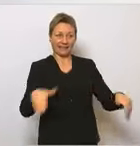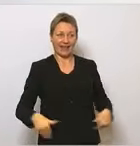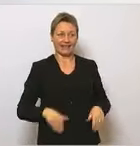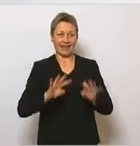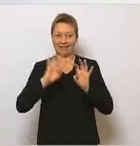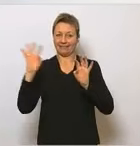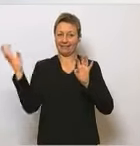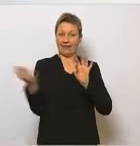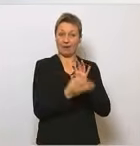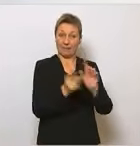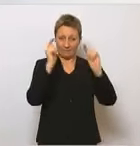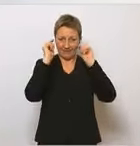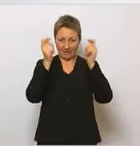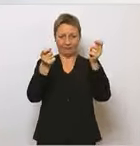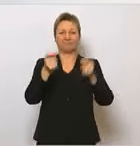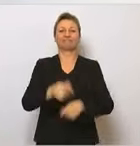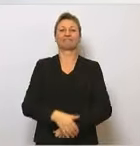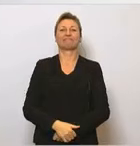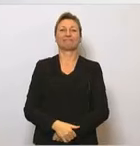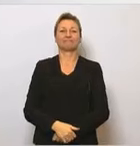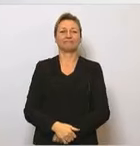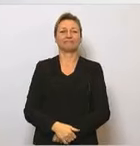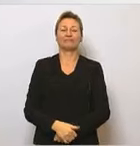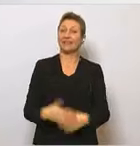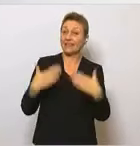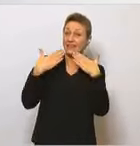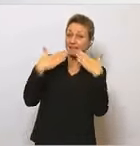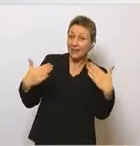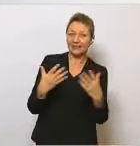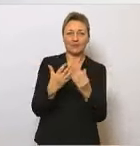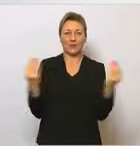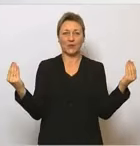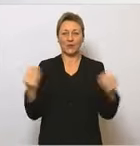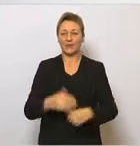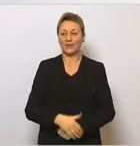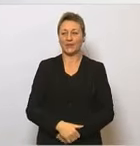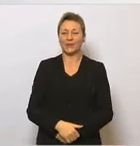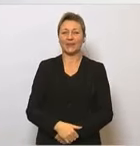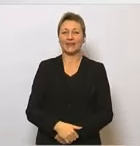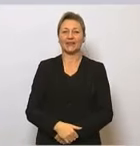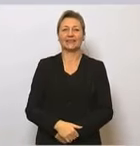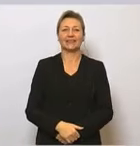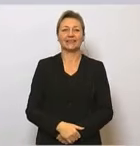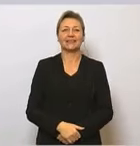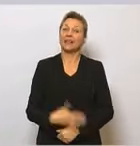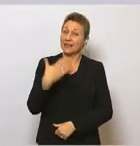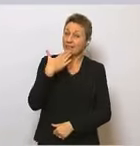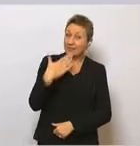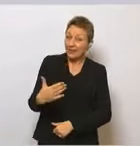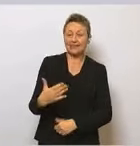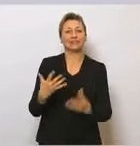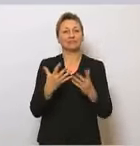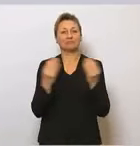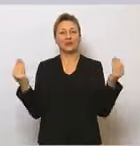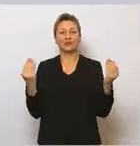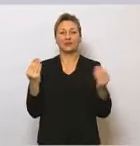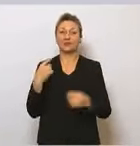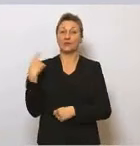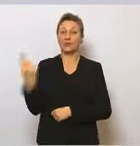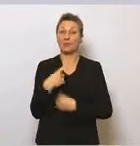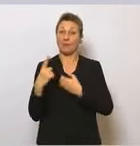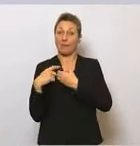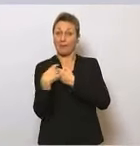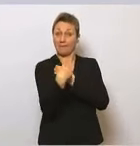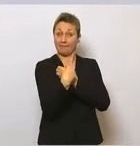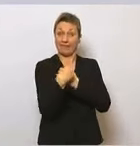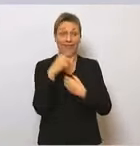table ronde. À vous. Merci beaucoup. Et merci beaucoup à tout le monde de se joindre à